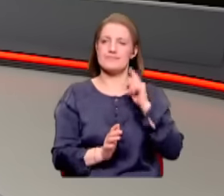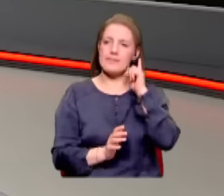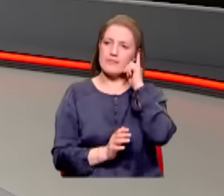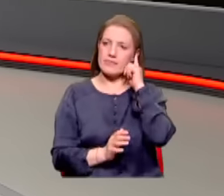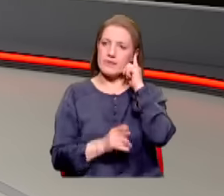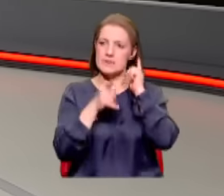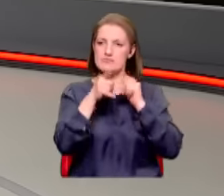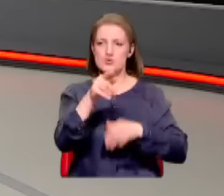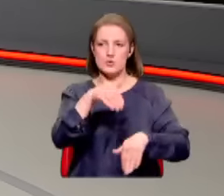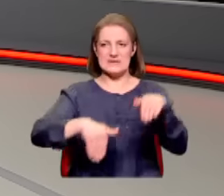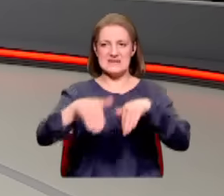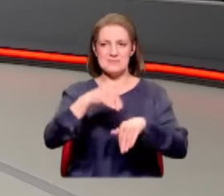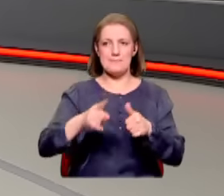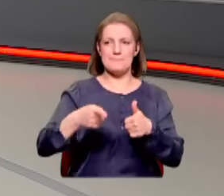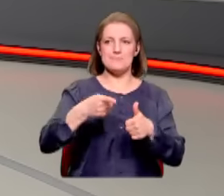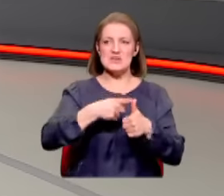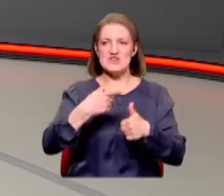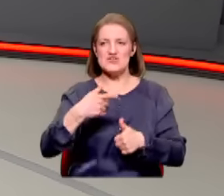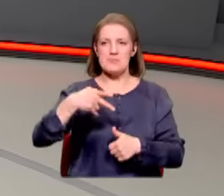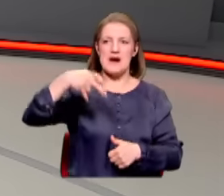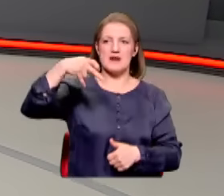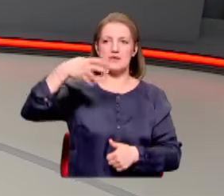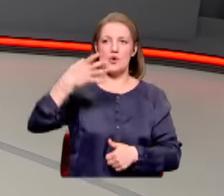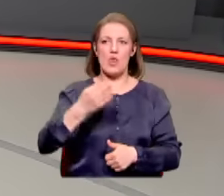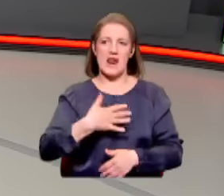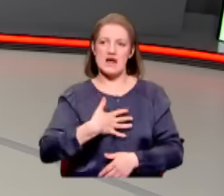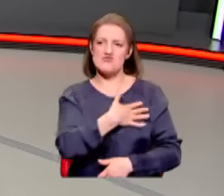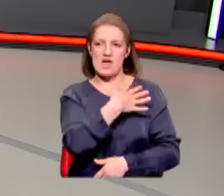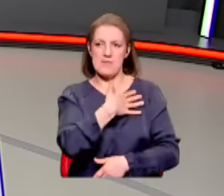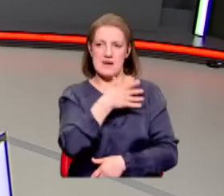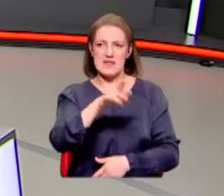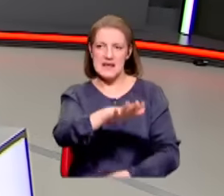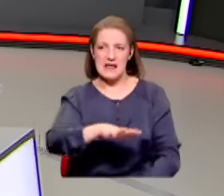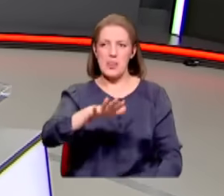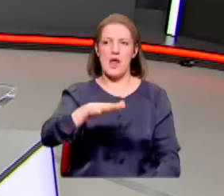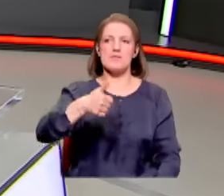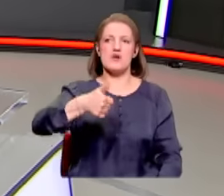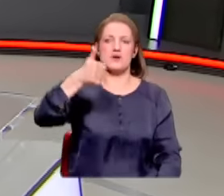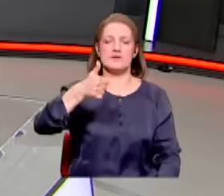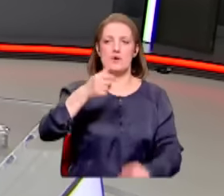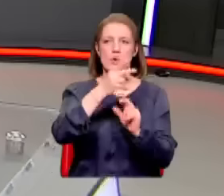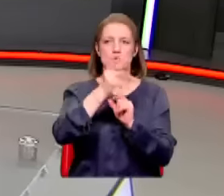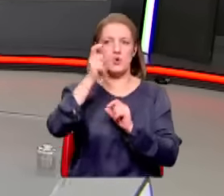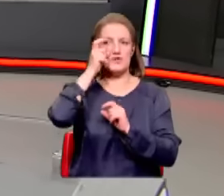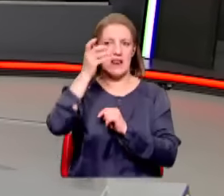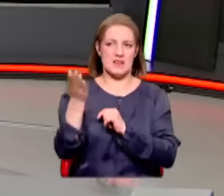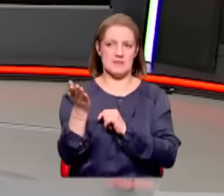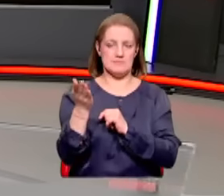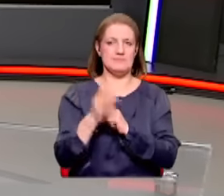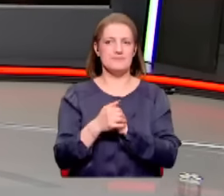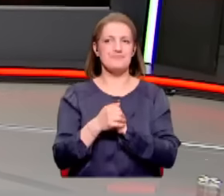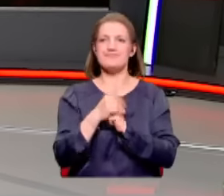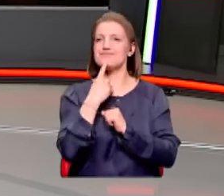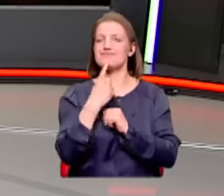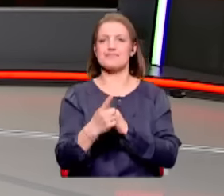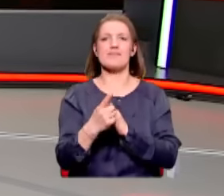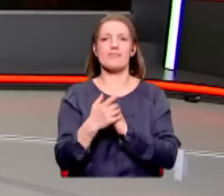Şimdi bu seçimden birinci parti olarak çıkan Cumhuriyet Halk Partisi'nin Genel Başkanı Özgür Özel konuşuyor. Diyor